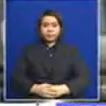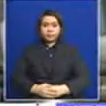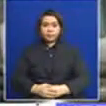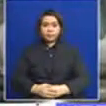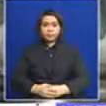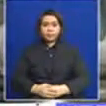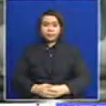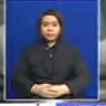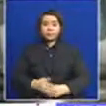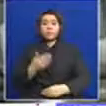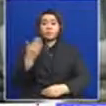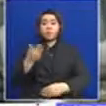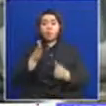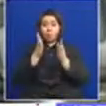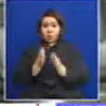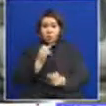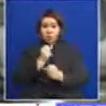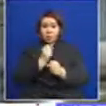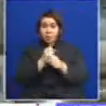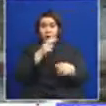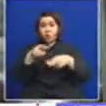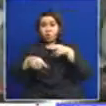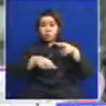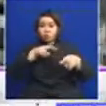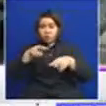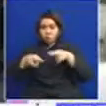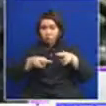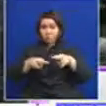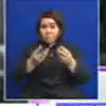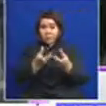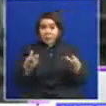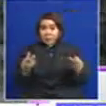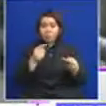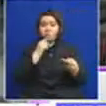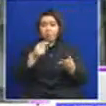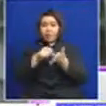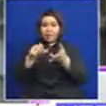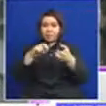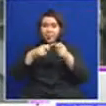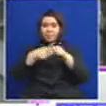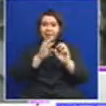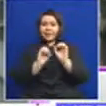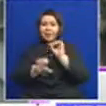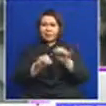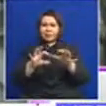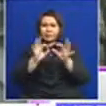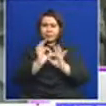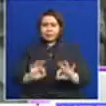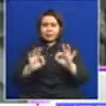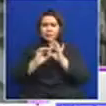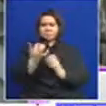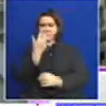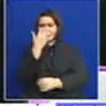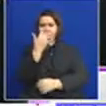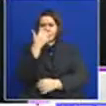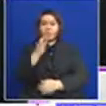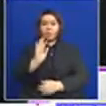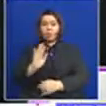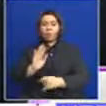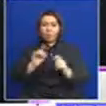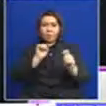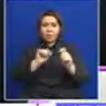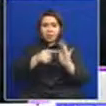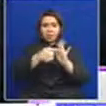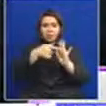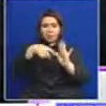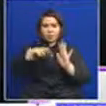ฒน์รัชตนันท์ผู้ตรวจการแผ่นดินลงพื้นที่ติดตามความคืบหน้าการแก้ไขปัญหาขยะโดยเฉพาะกลิ่นขยะจากบ่อขยะแพร่กระสาใหม่